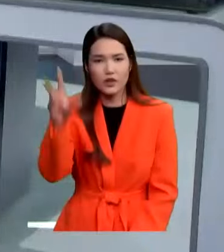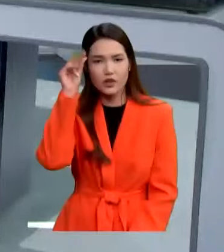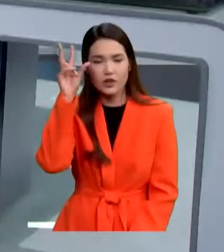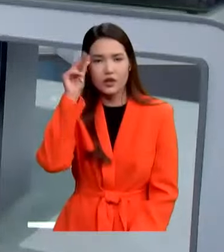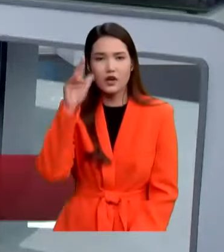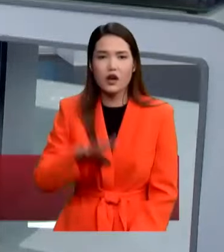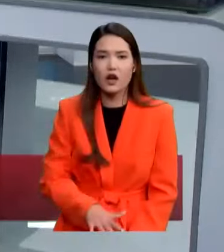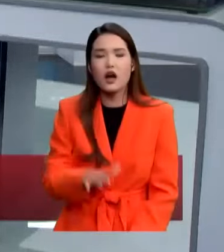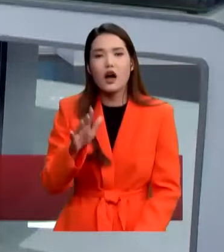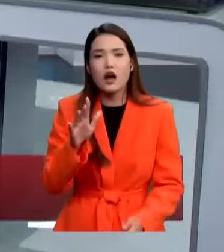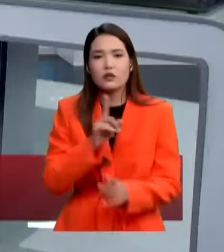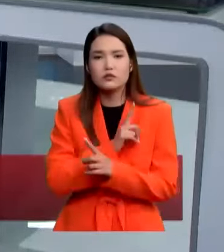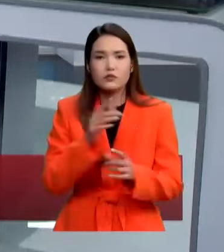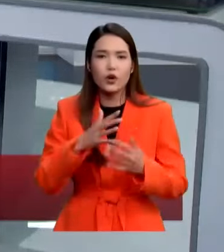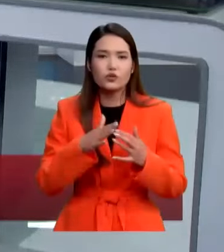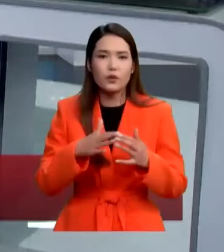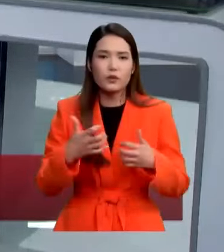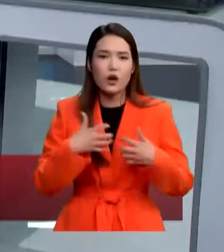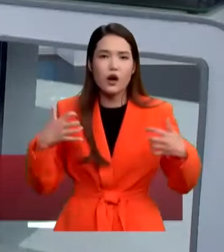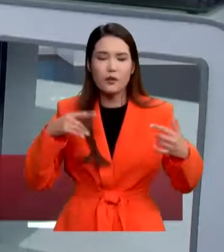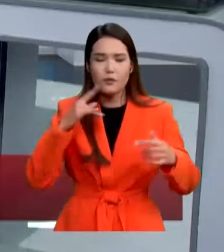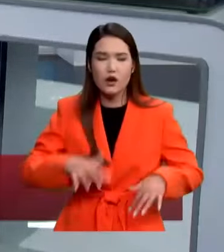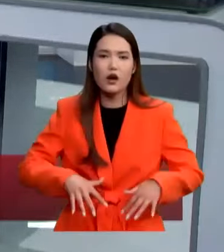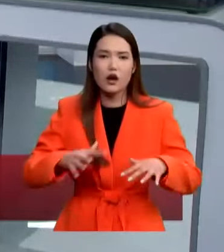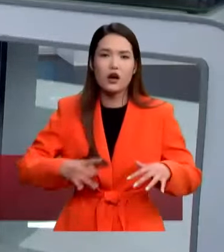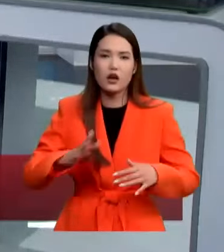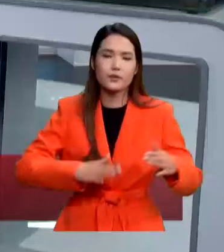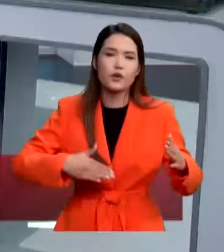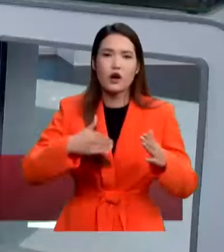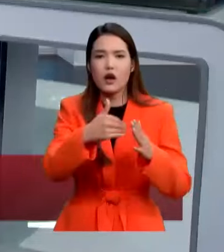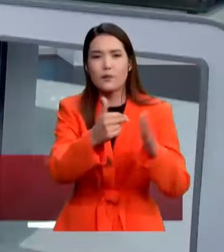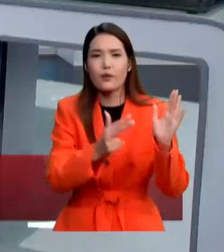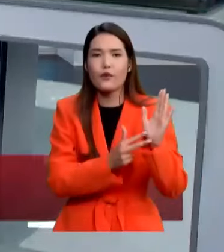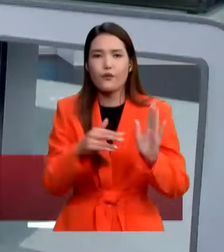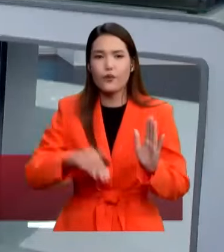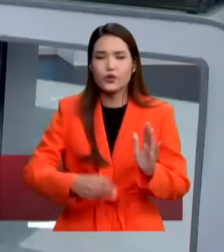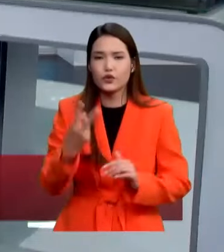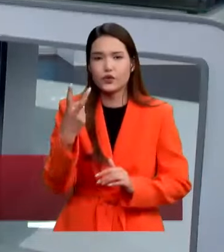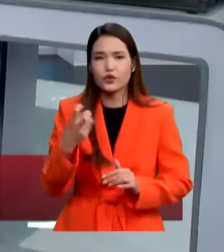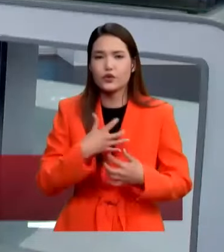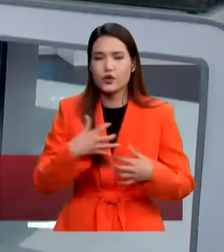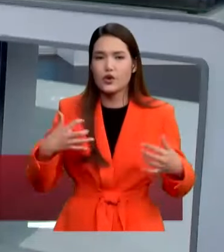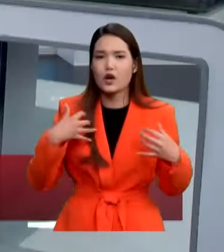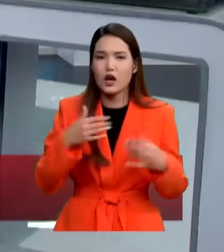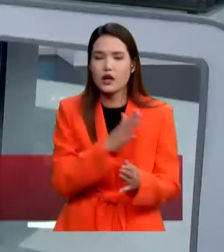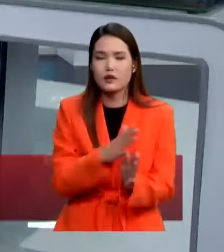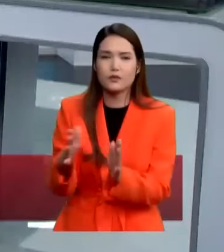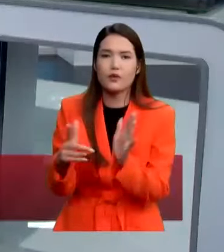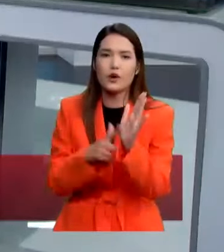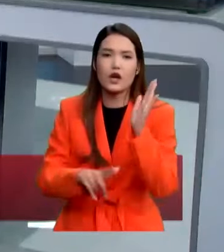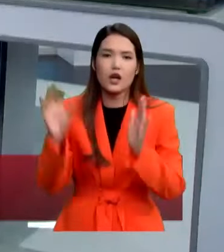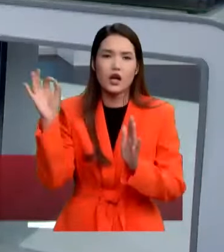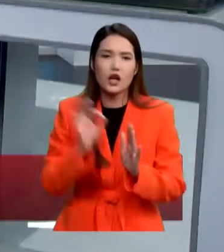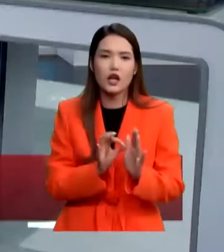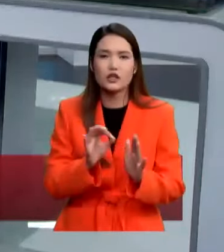Количество павшего домашнего скота и в подтопленных регионах достигло 8200 голов. Порядка 70% общего падежа